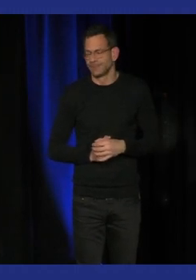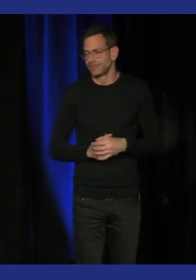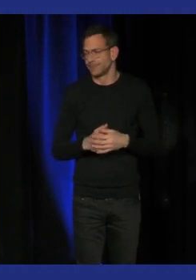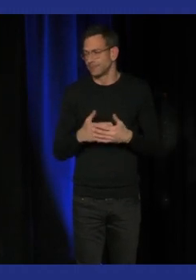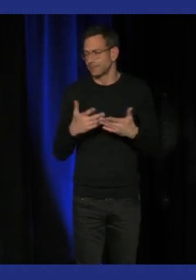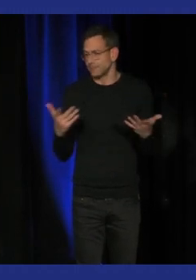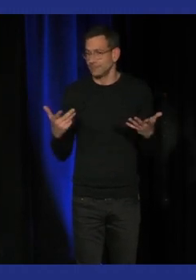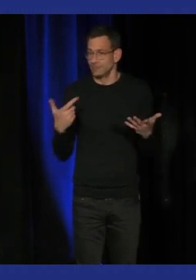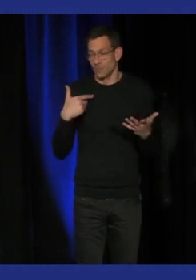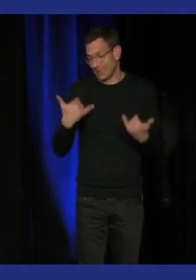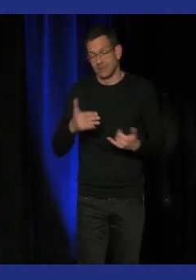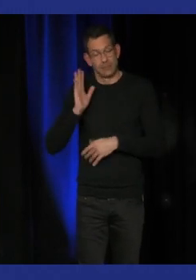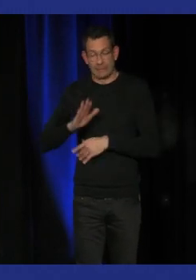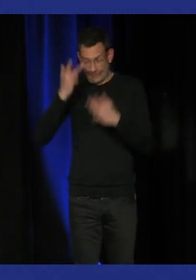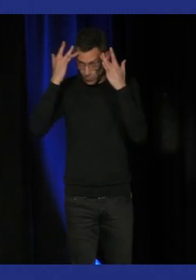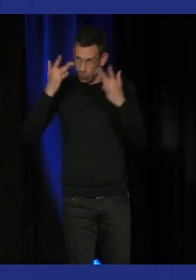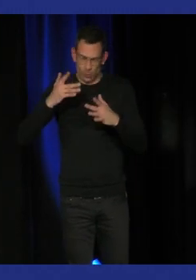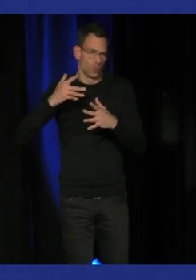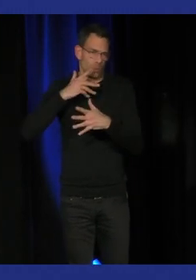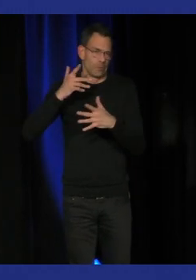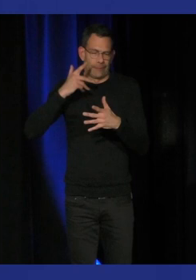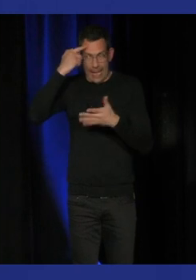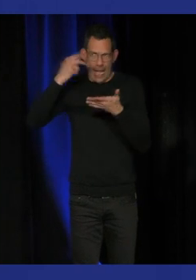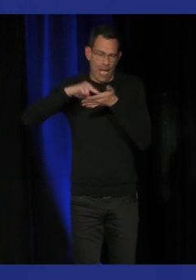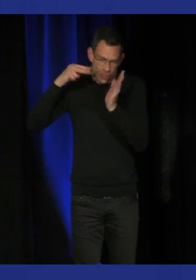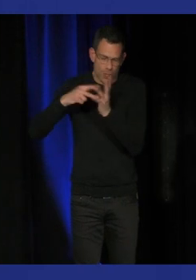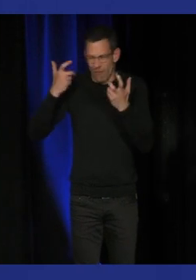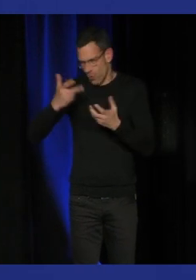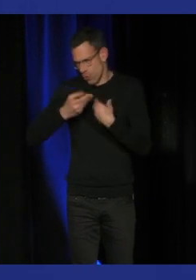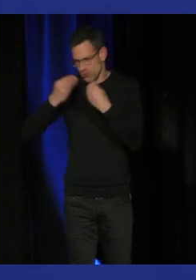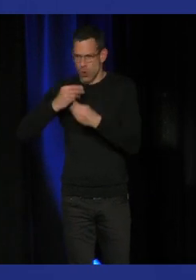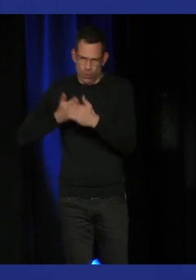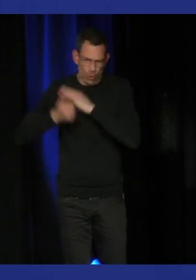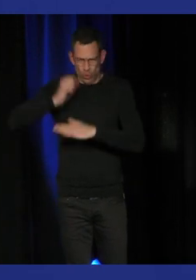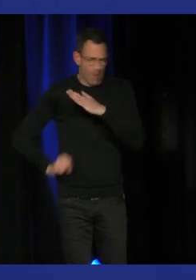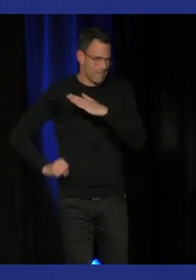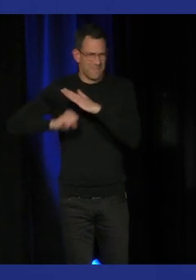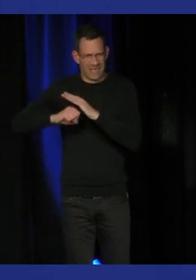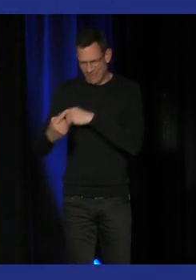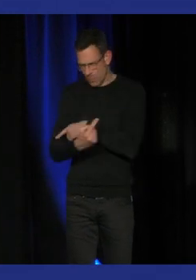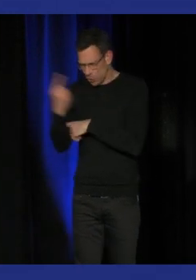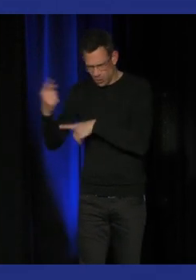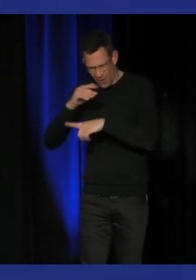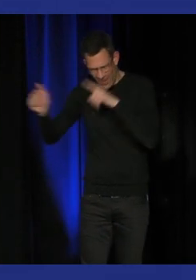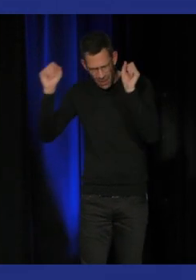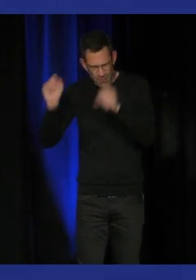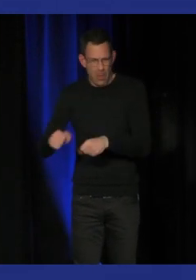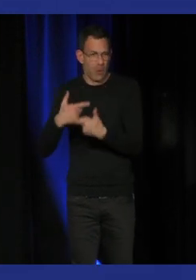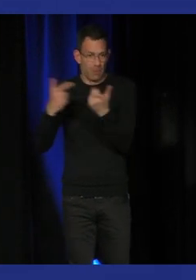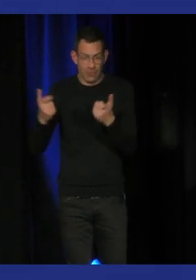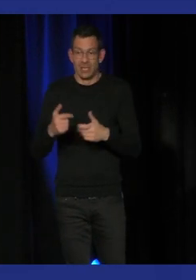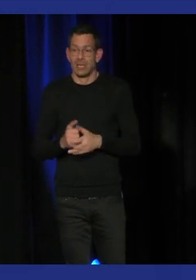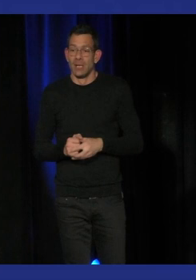Le monde d'ingénieur, la dimension culturelle, la plus grande autonomie, on va avoir des différences qui vont permettre, parce que l'on va aller regarder comment